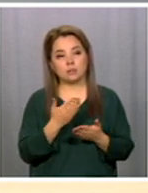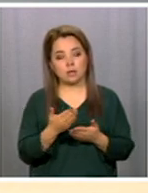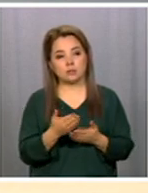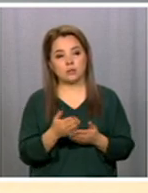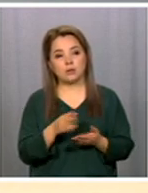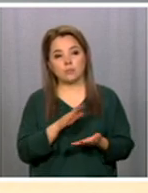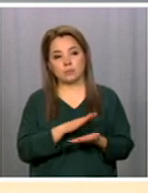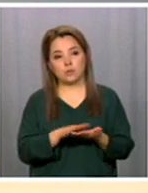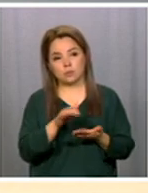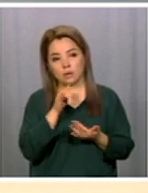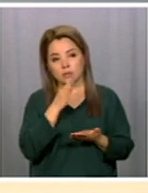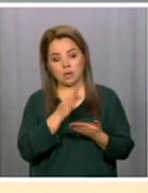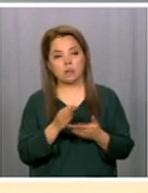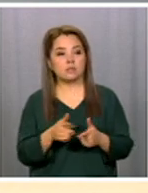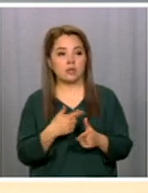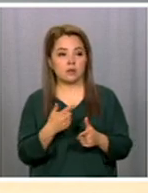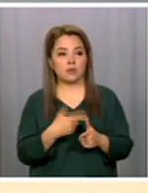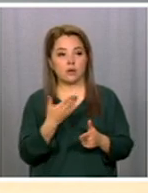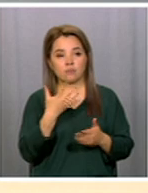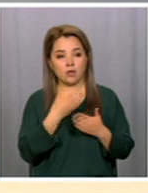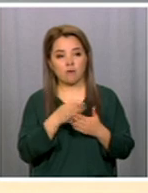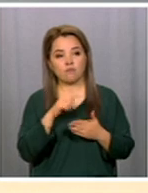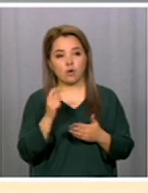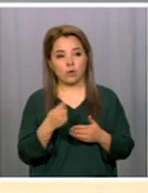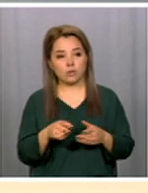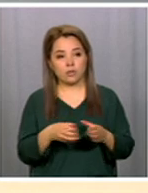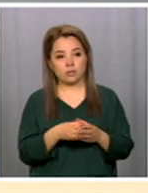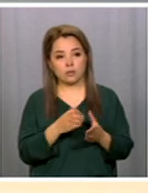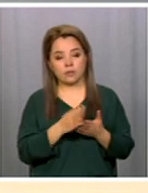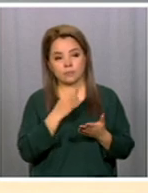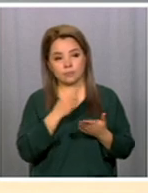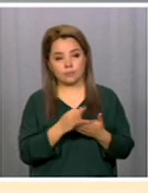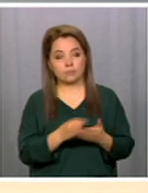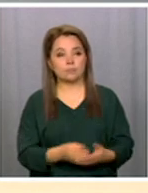достоин носить звание воина.